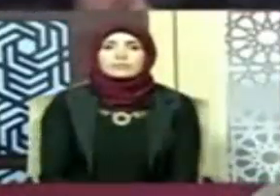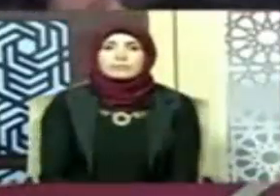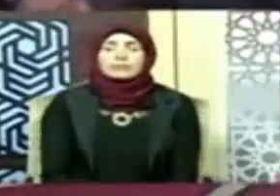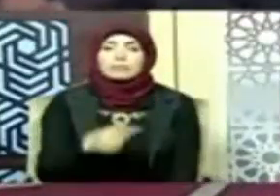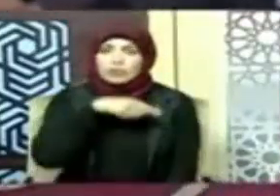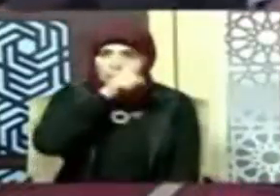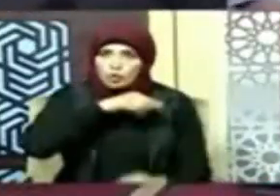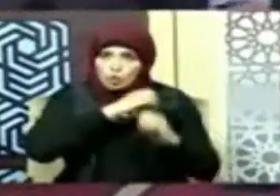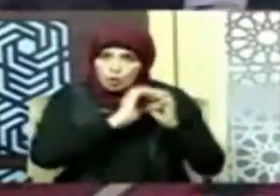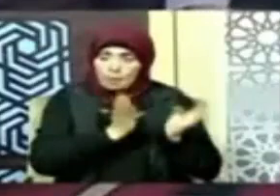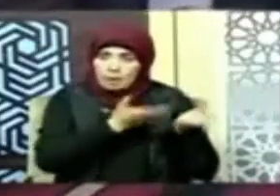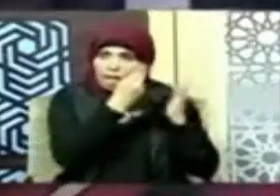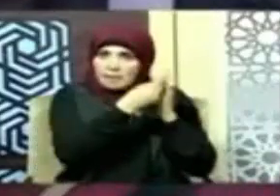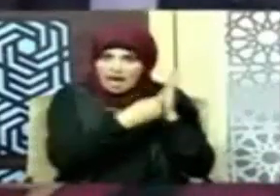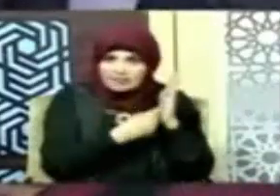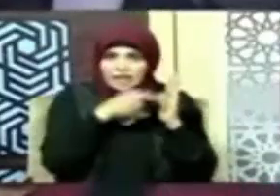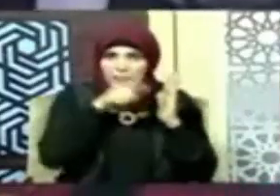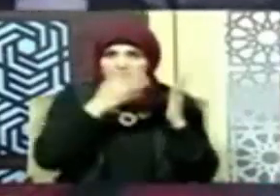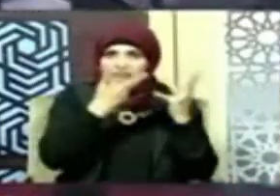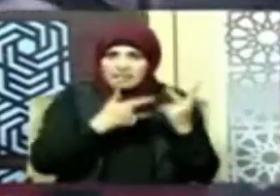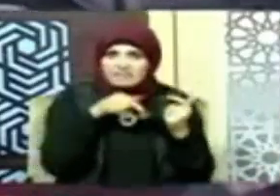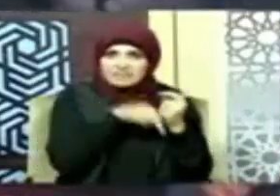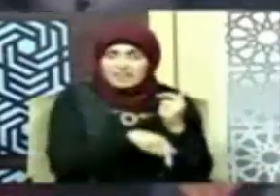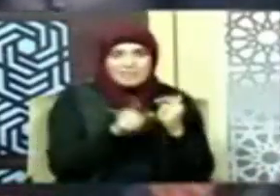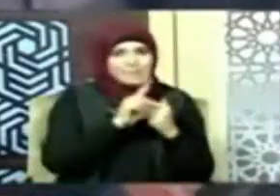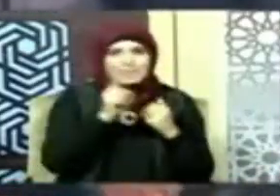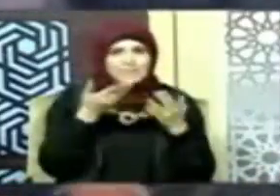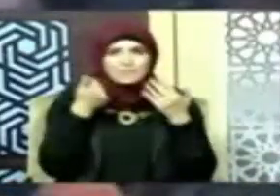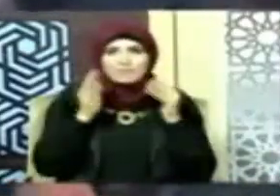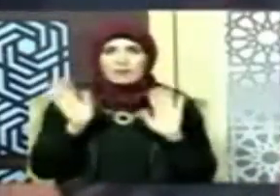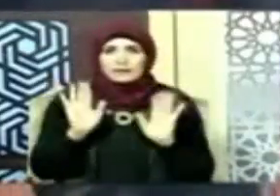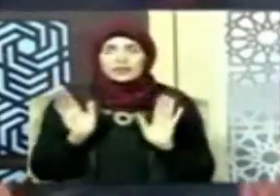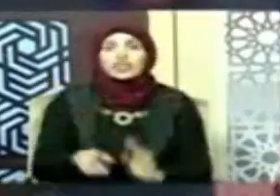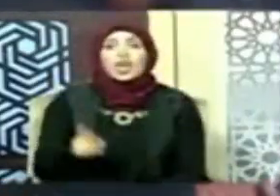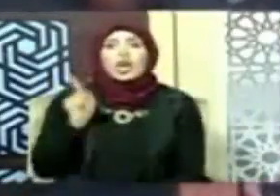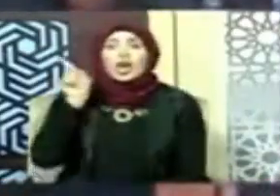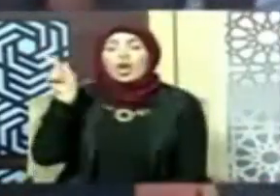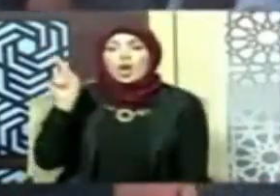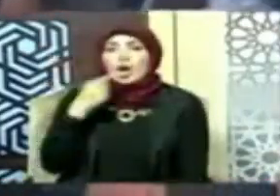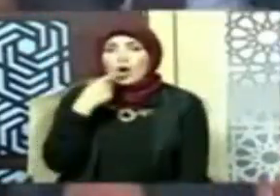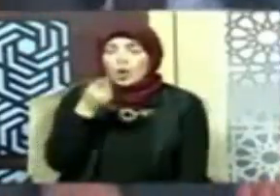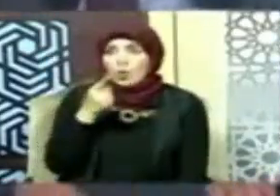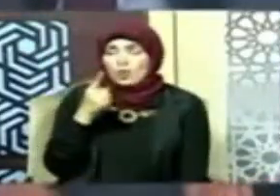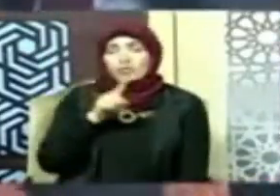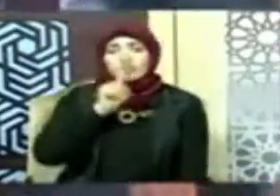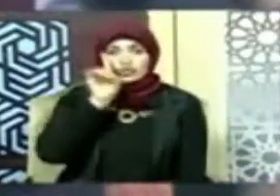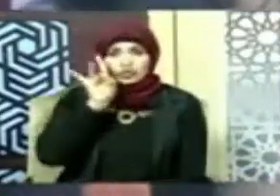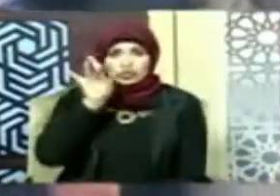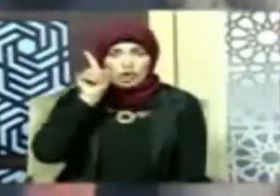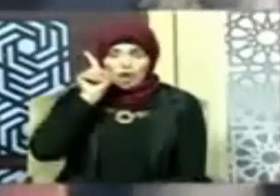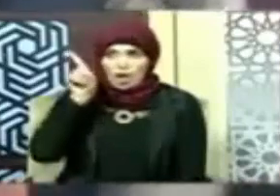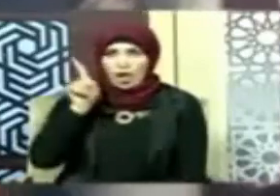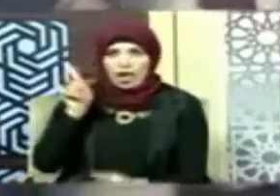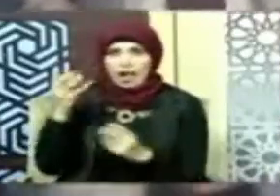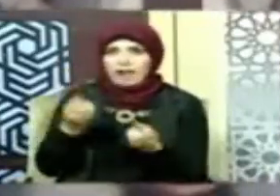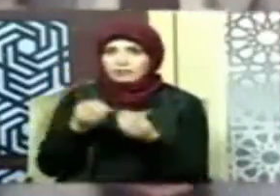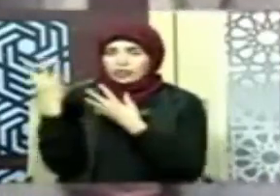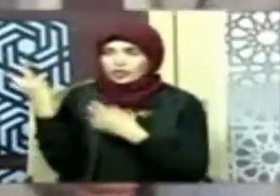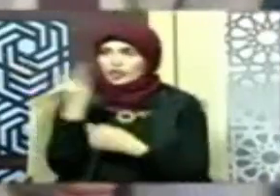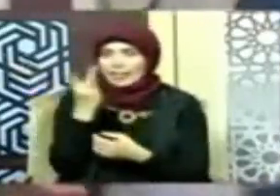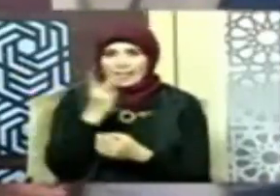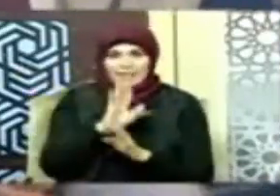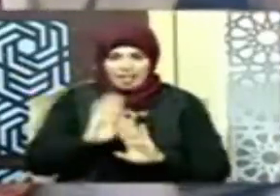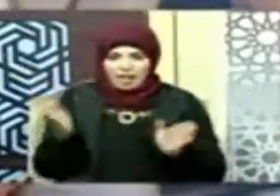ولئن رددت إلى ربي لأجدن خيرا منها منقلبا. قال له